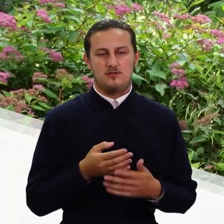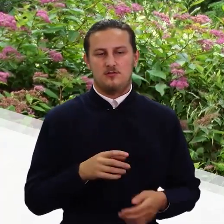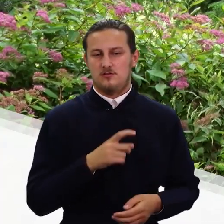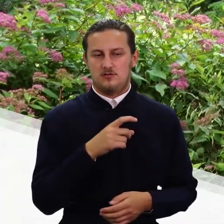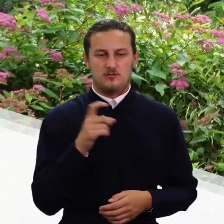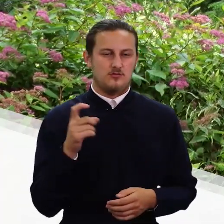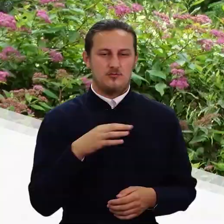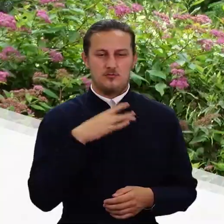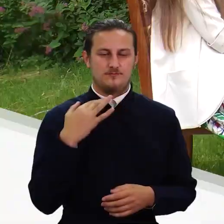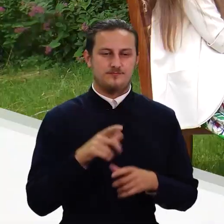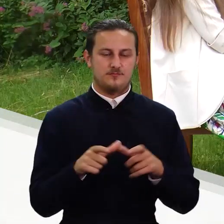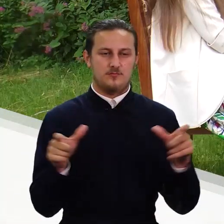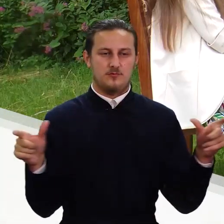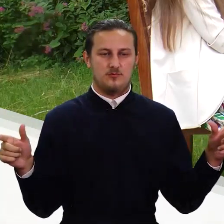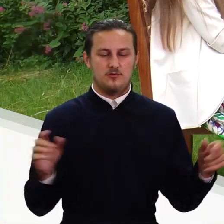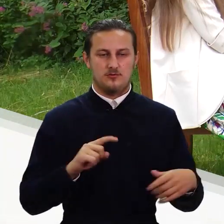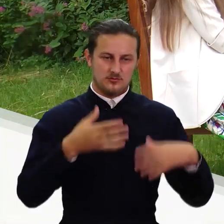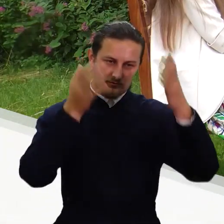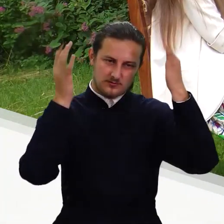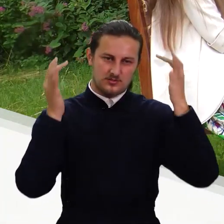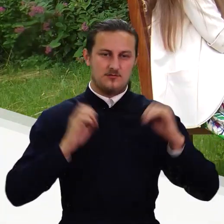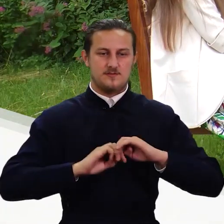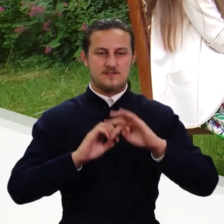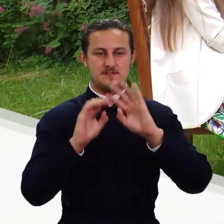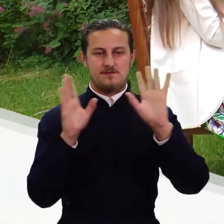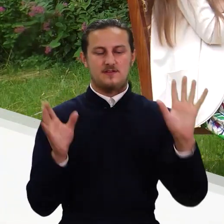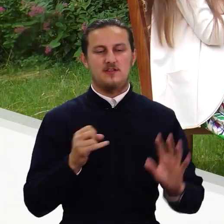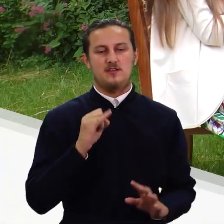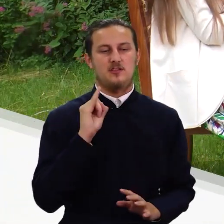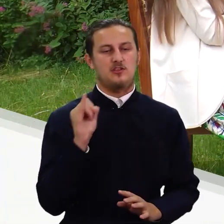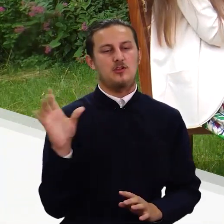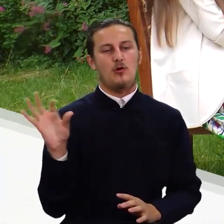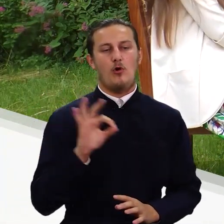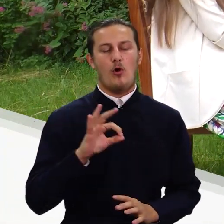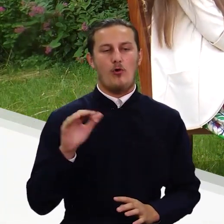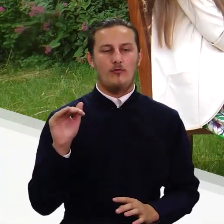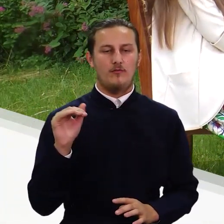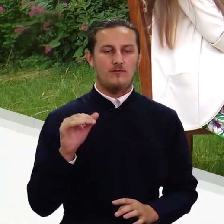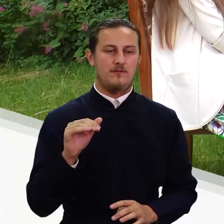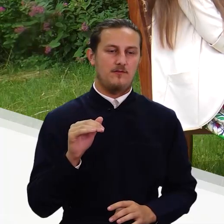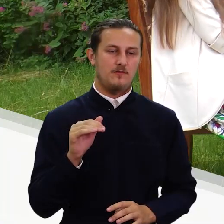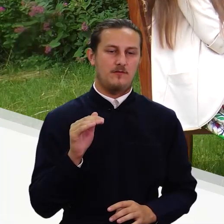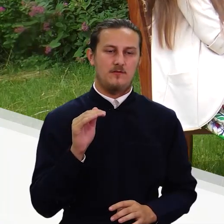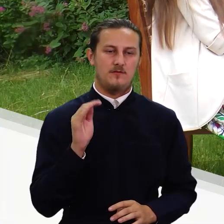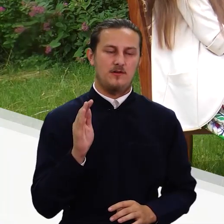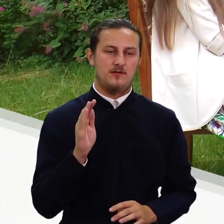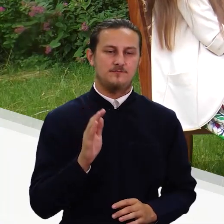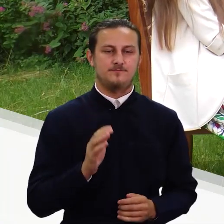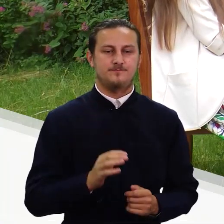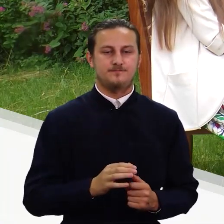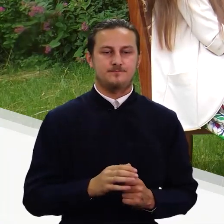яких вінчав преподобний Іов Кундря, яких священників Угольський, так,